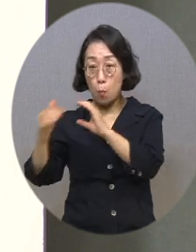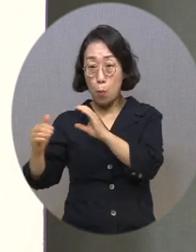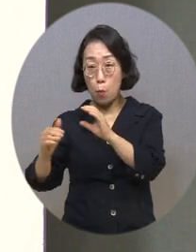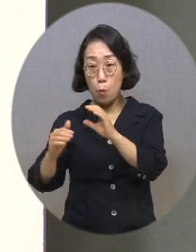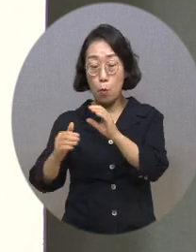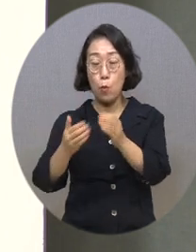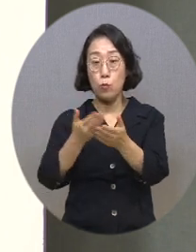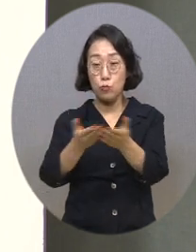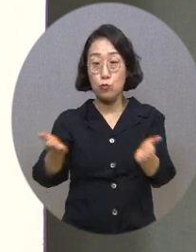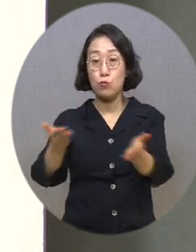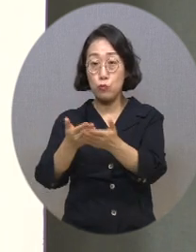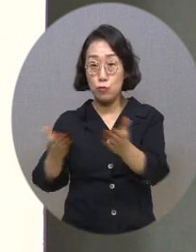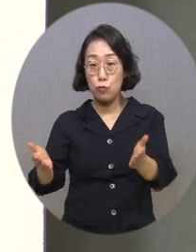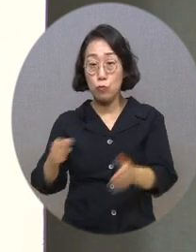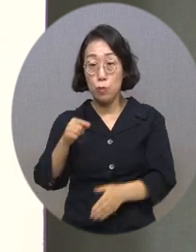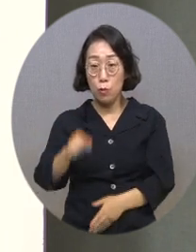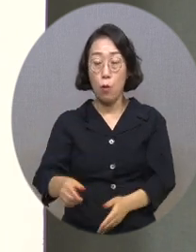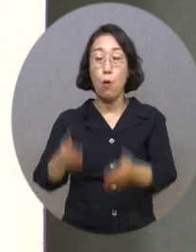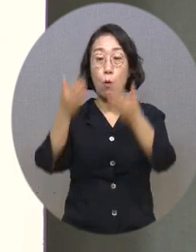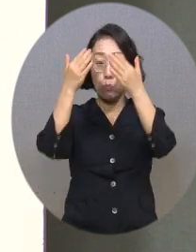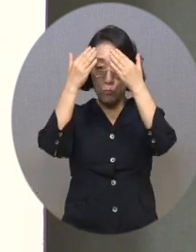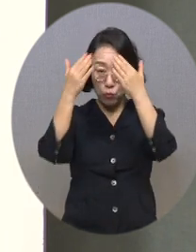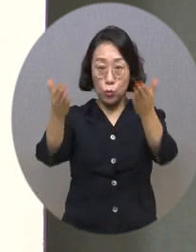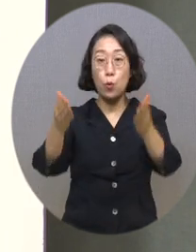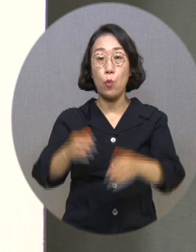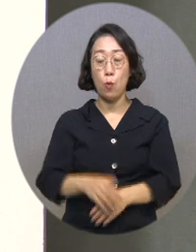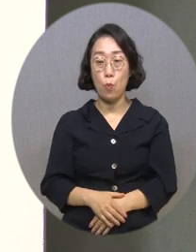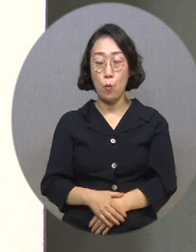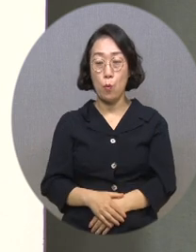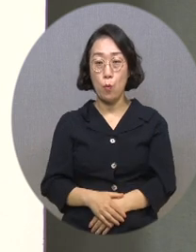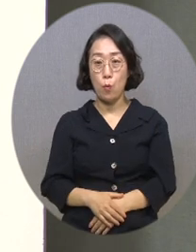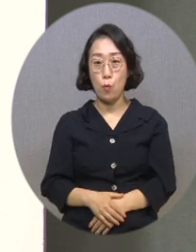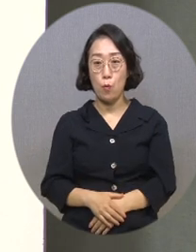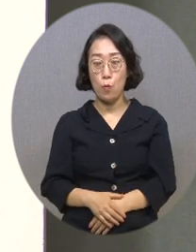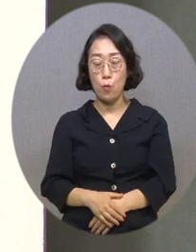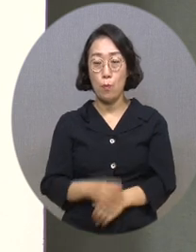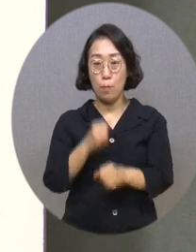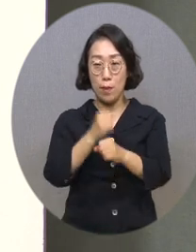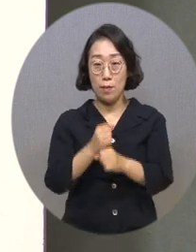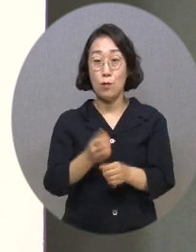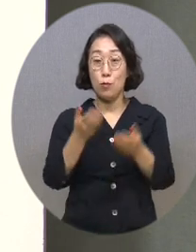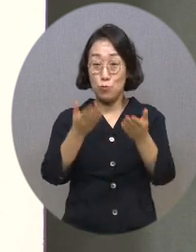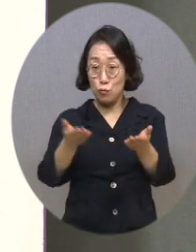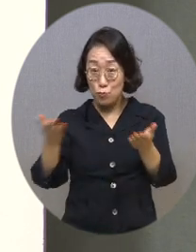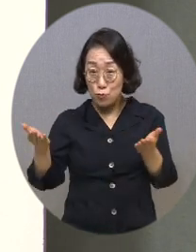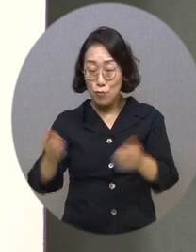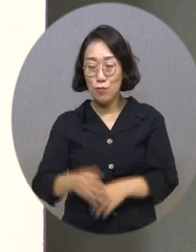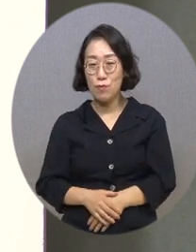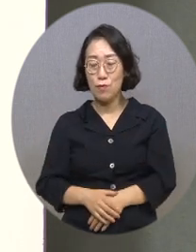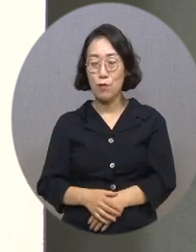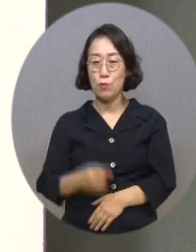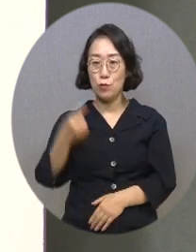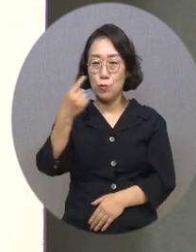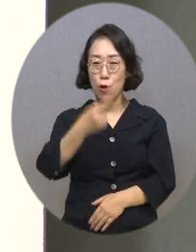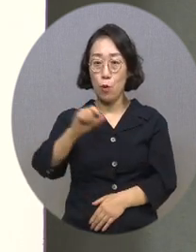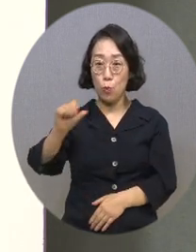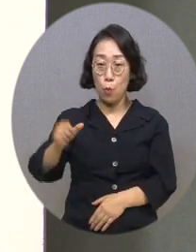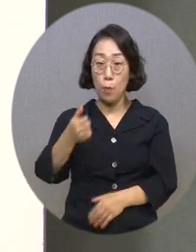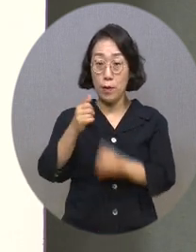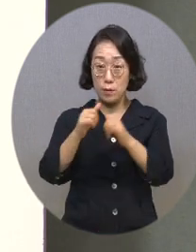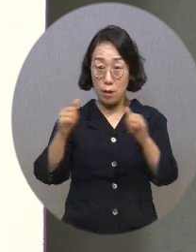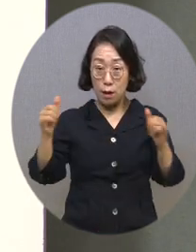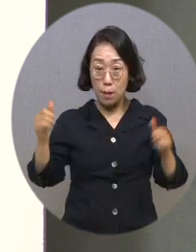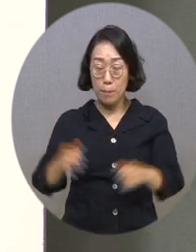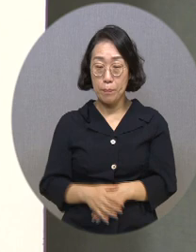작업을 그걸 돈을 받고 하는 게 아니고 무료로 봉사를 해서 정말 한 1,500명의